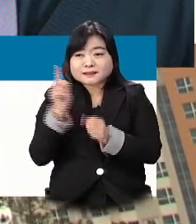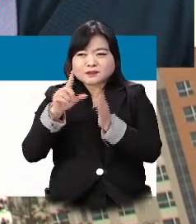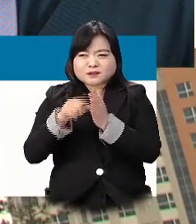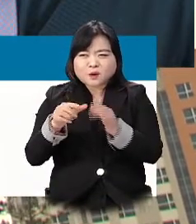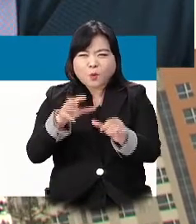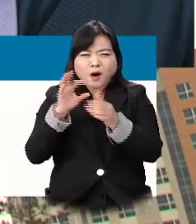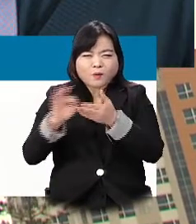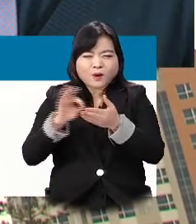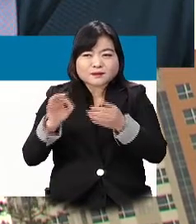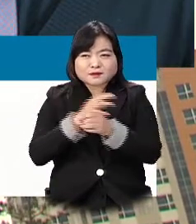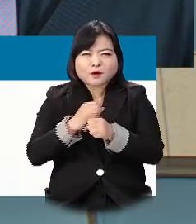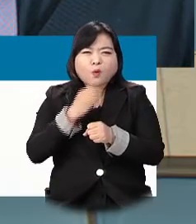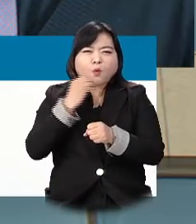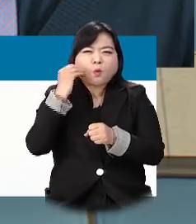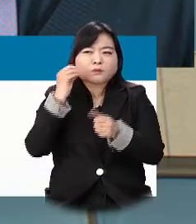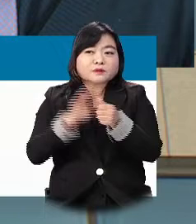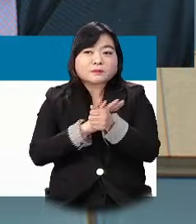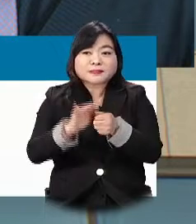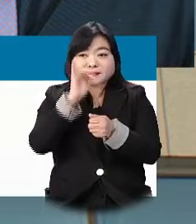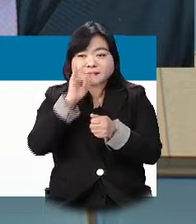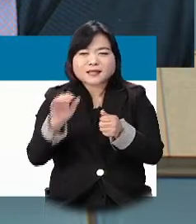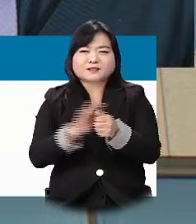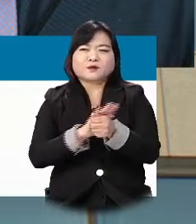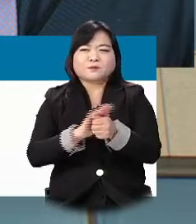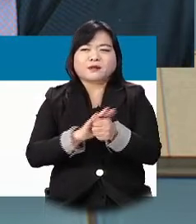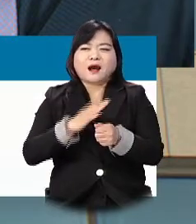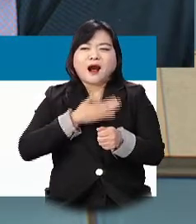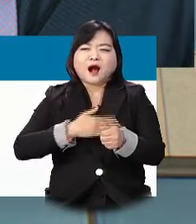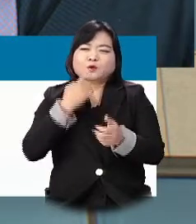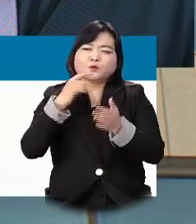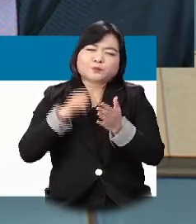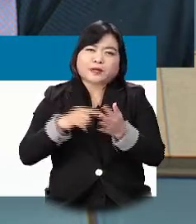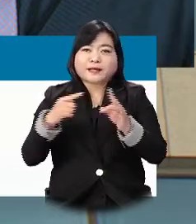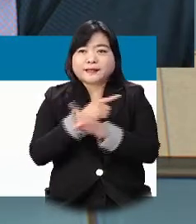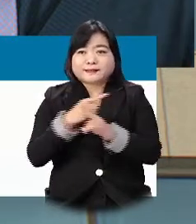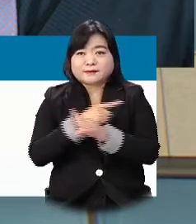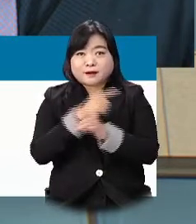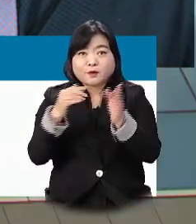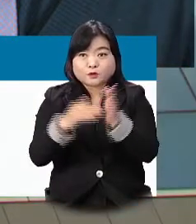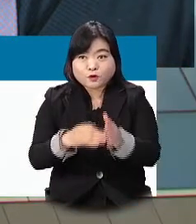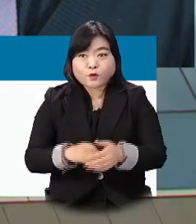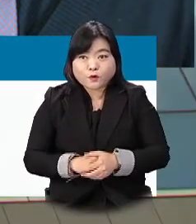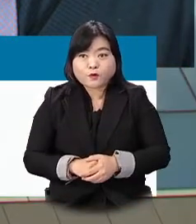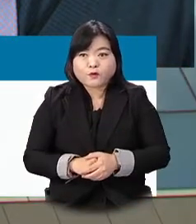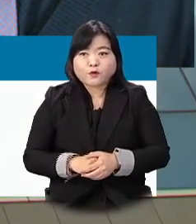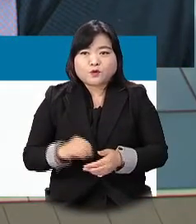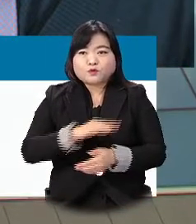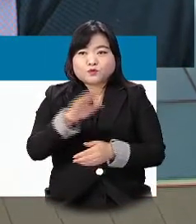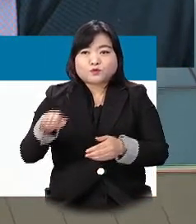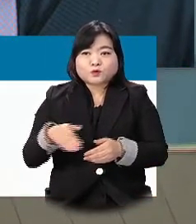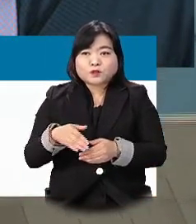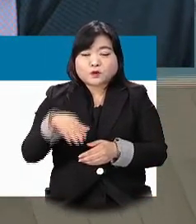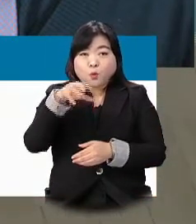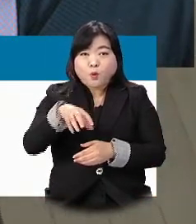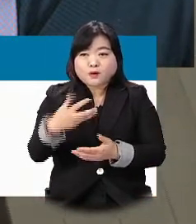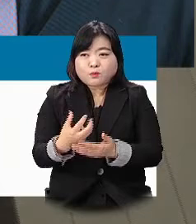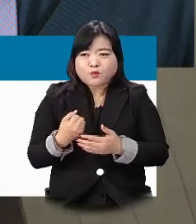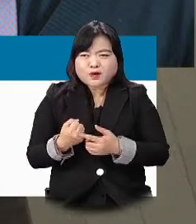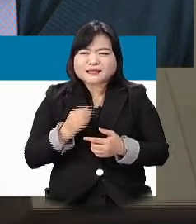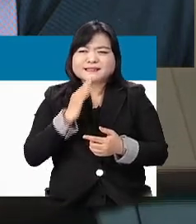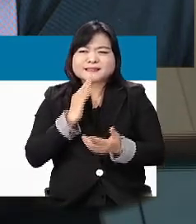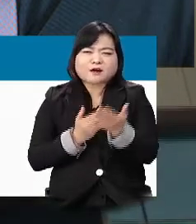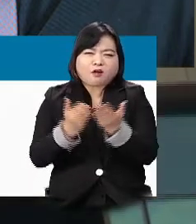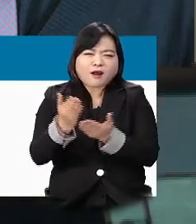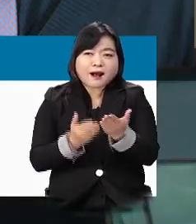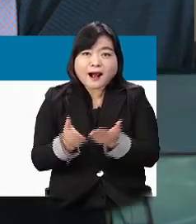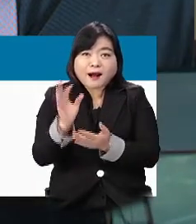청약 홈 서비스가 있습니다. 이 서비스를 알기 쉽게 개선을 하였고요. 우리 원이 보유한 실거래 가격